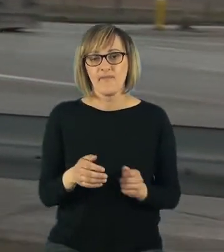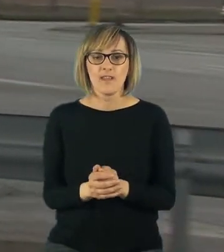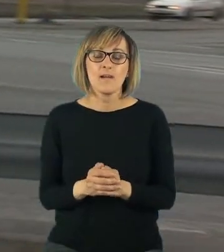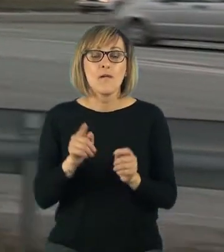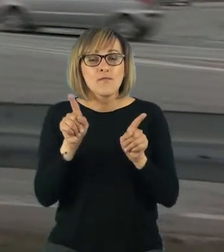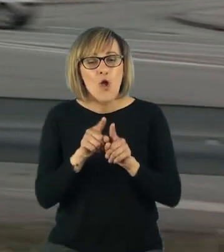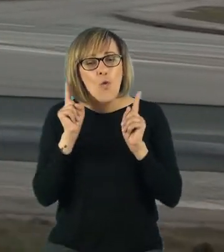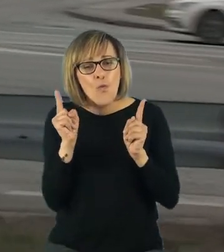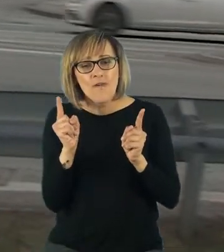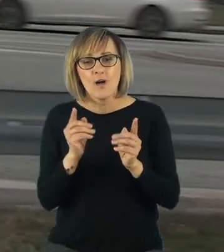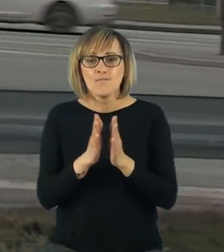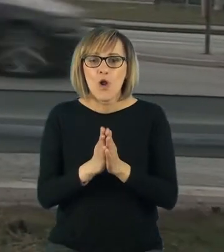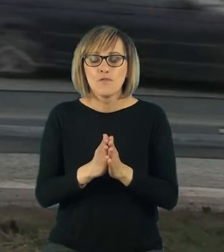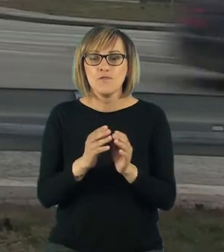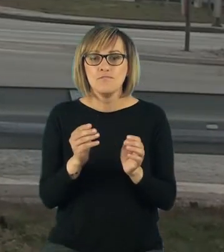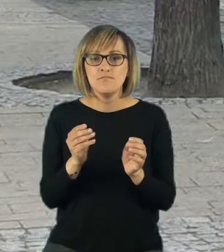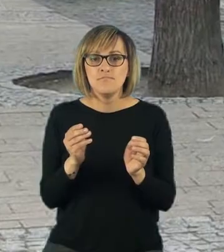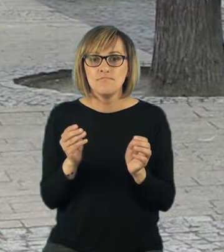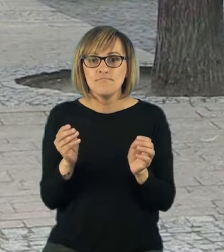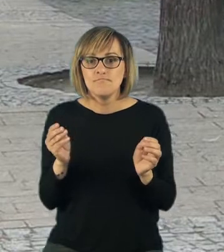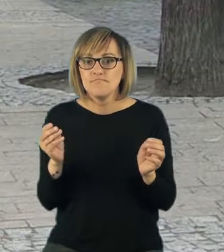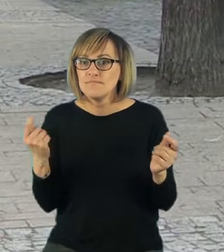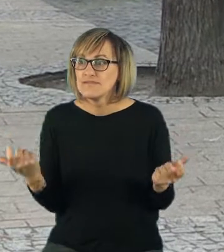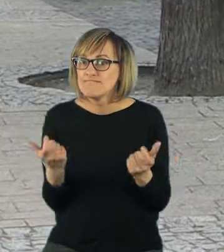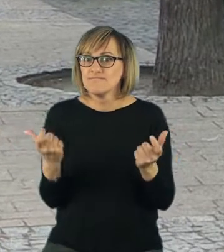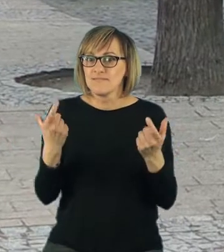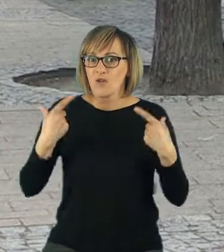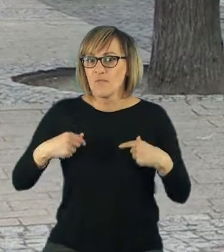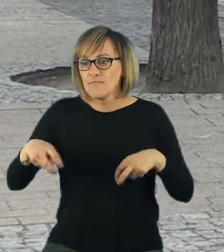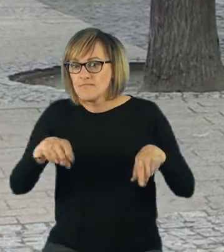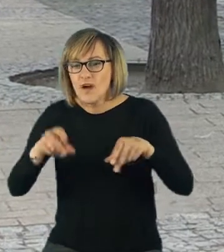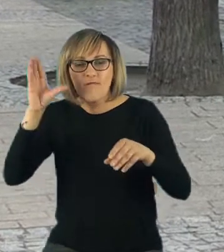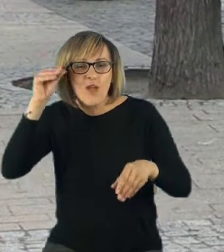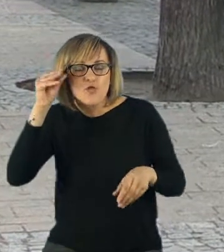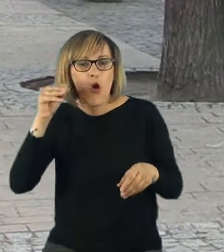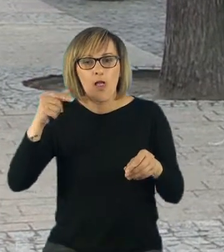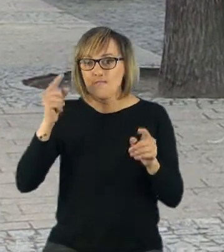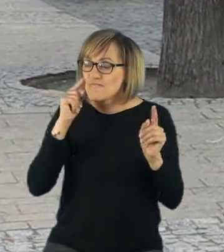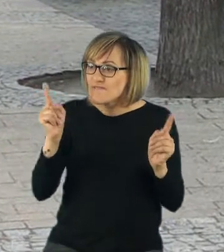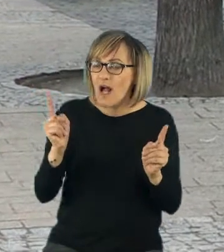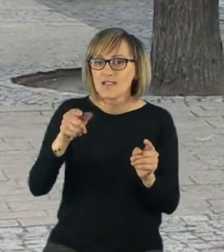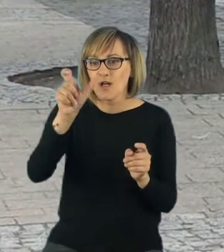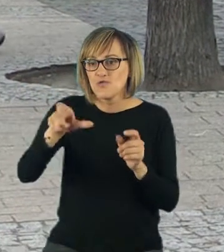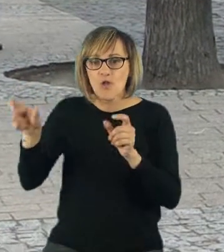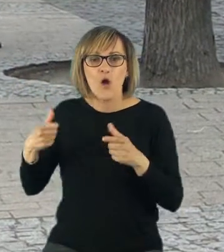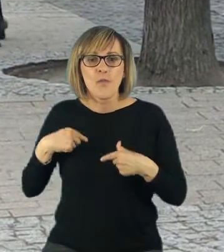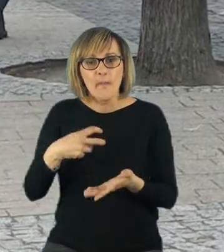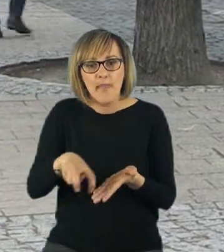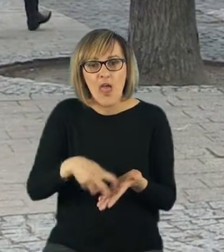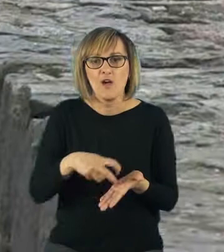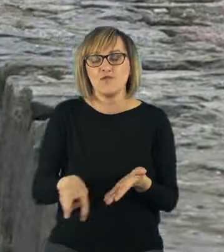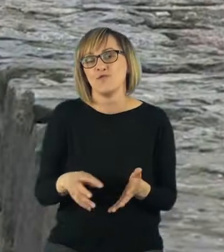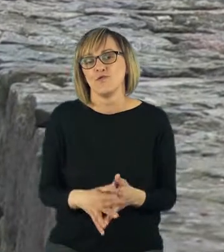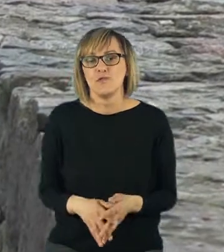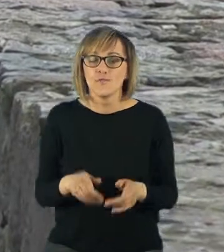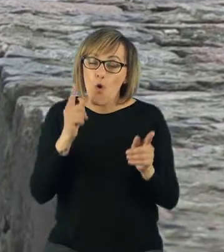Zwracajmy szczególną również uwagę na niezmotoryzowanych uczestników ruchu drogowego, zwłaszcza po zmroku, kiedy ci stają się mniej widoczni. Należy zwrócić